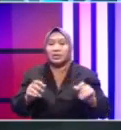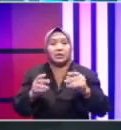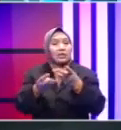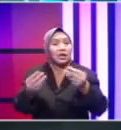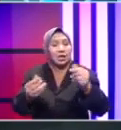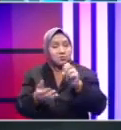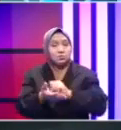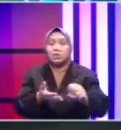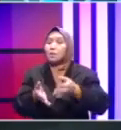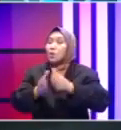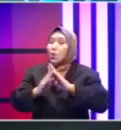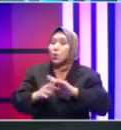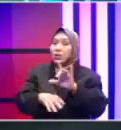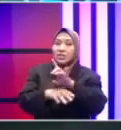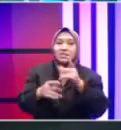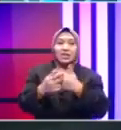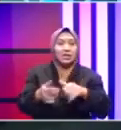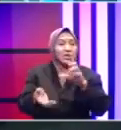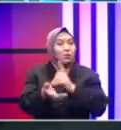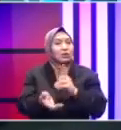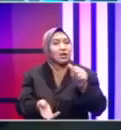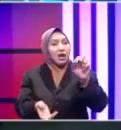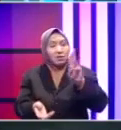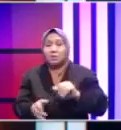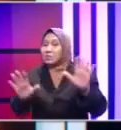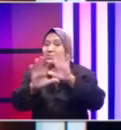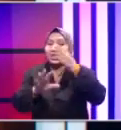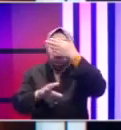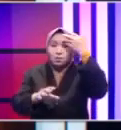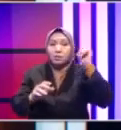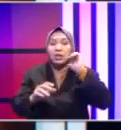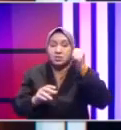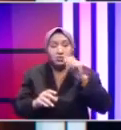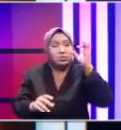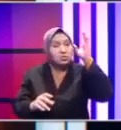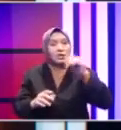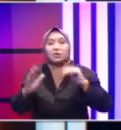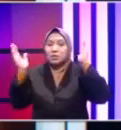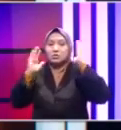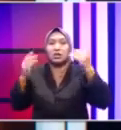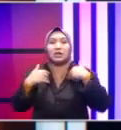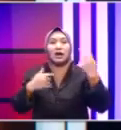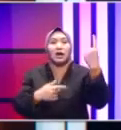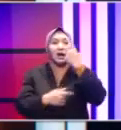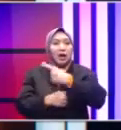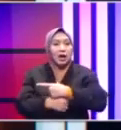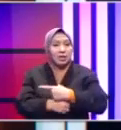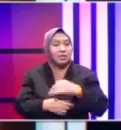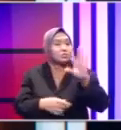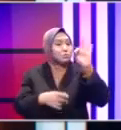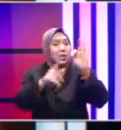mohon nasehat dvd.net untuk kita semua jangan lupa lah syaa Allah kalau di Indonesia ini adalah tadi hitam dan